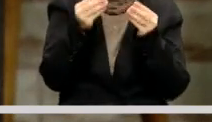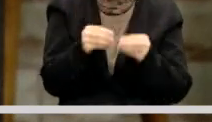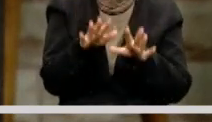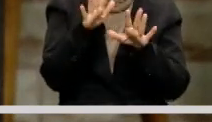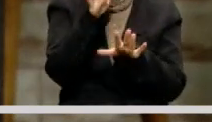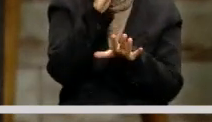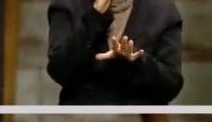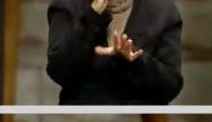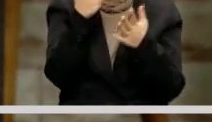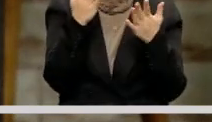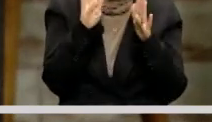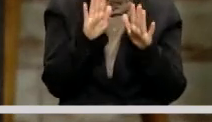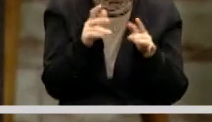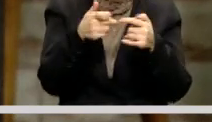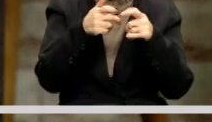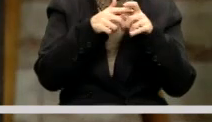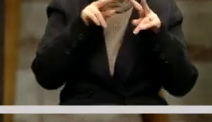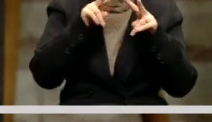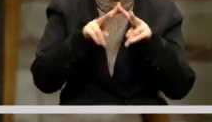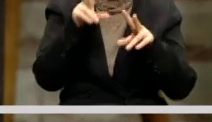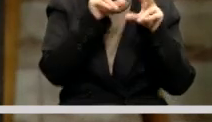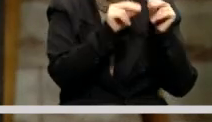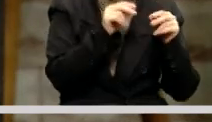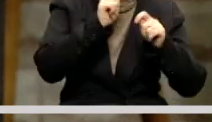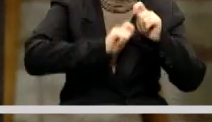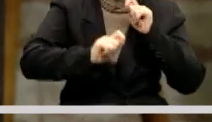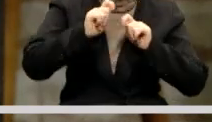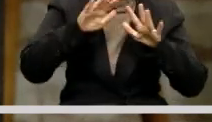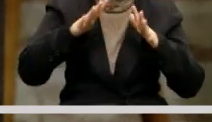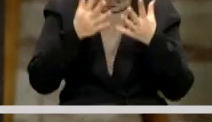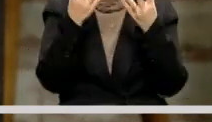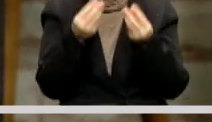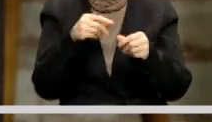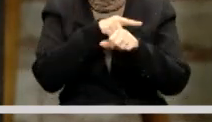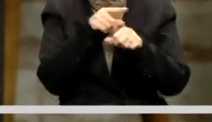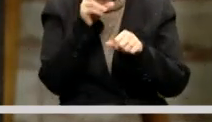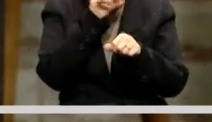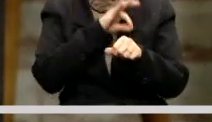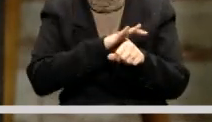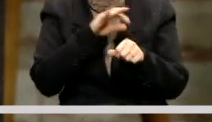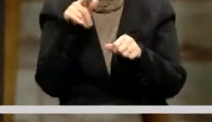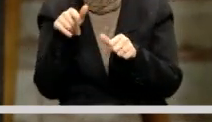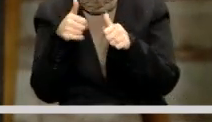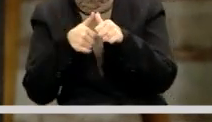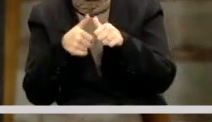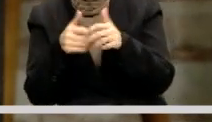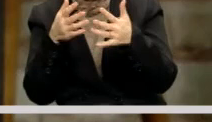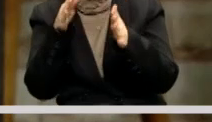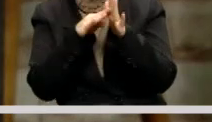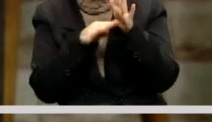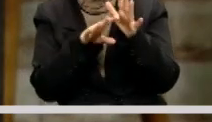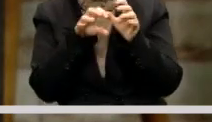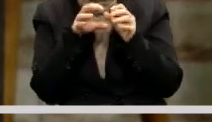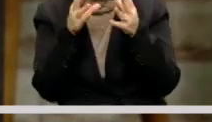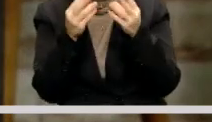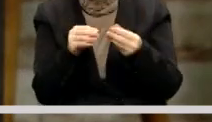Hı. Ama REM uykusu davranış bozukluğu olduğunda hem partnerin hayatı etkileniyor hem de bunun devamında çok